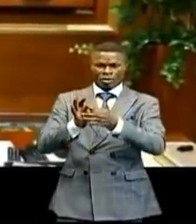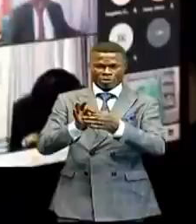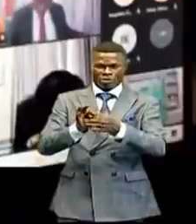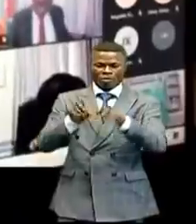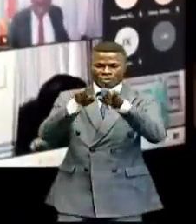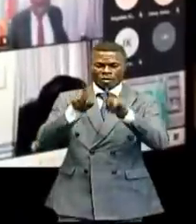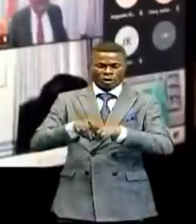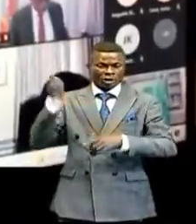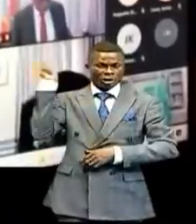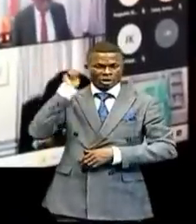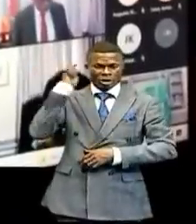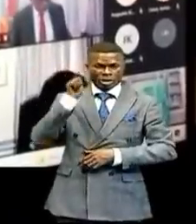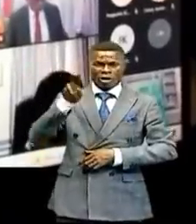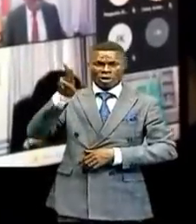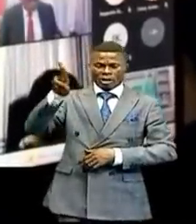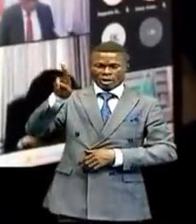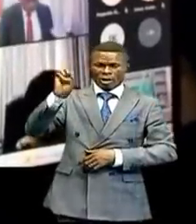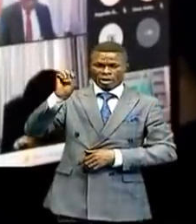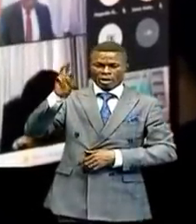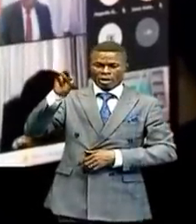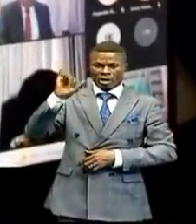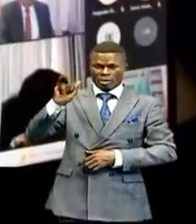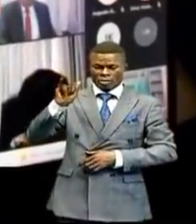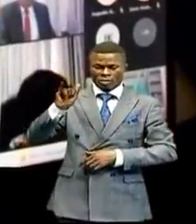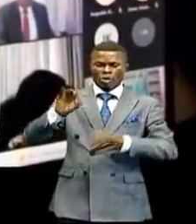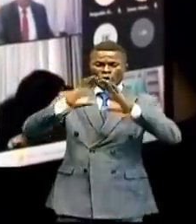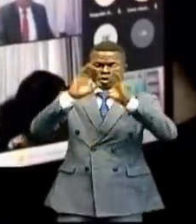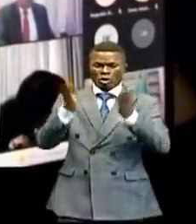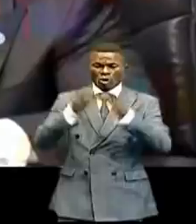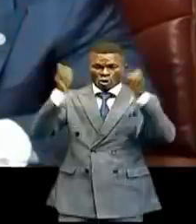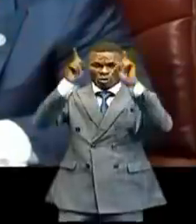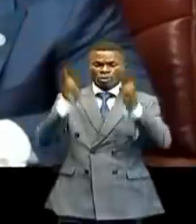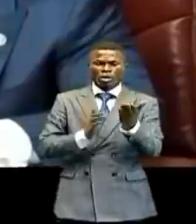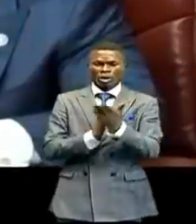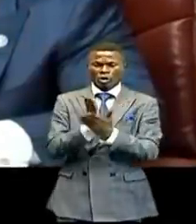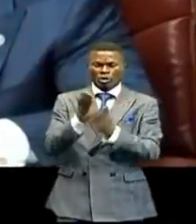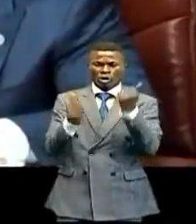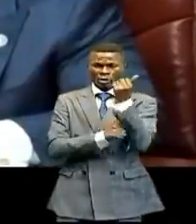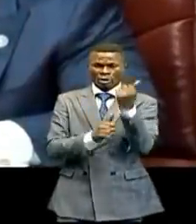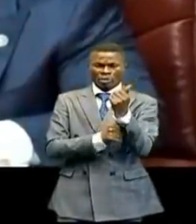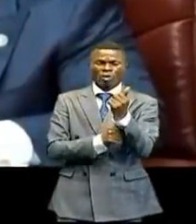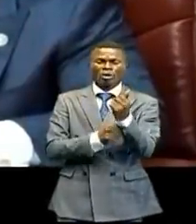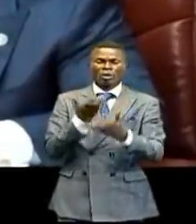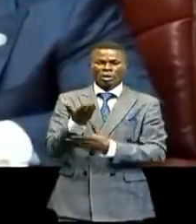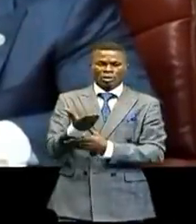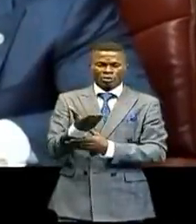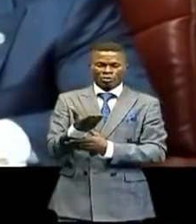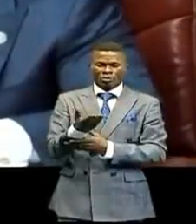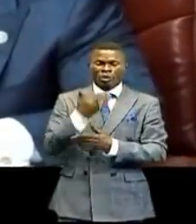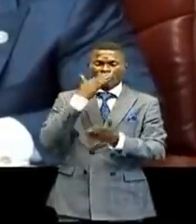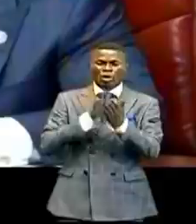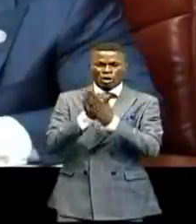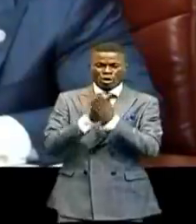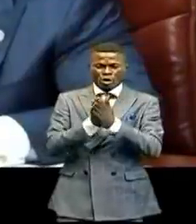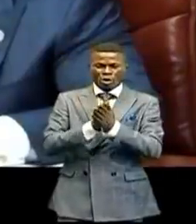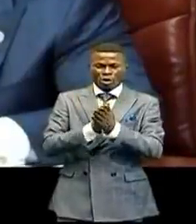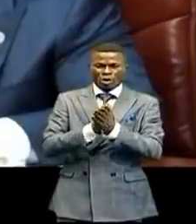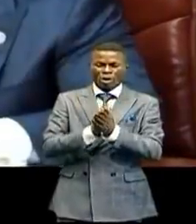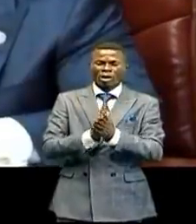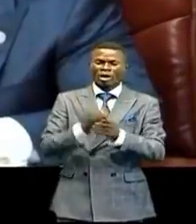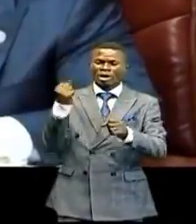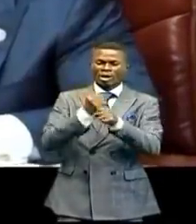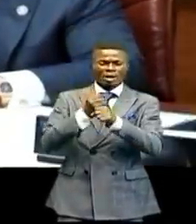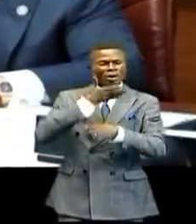et celle du professeur Rémy Ngoï Lumbu à la Commission africaine de droits de l'homme et des peuples. Il leur a souhaité un